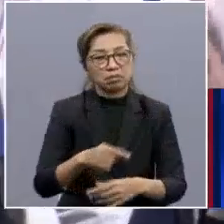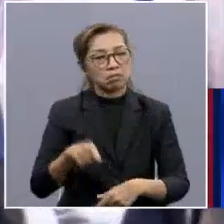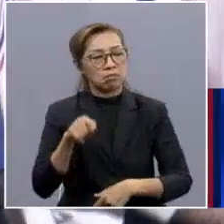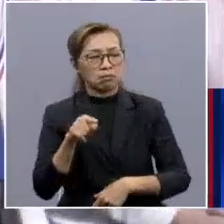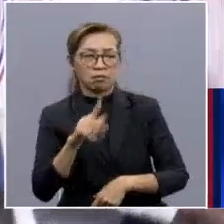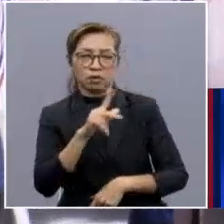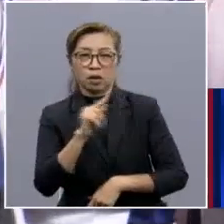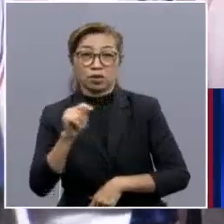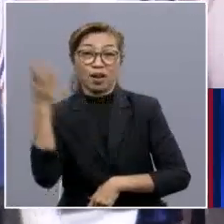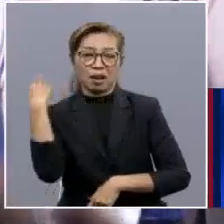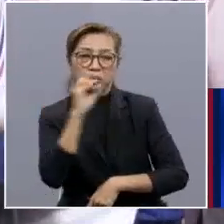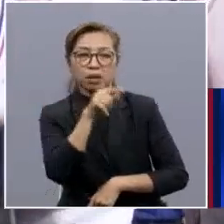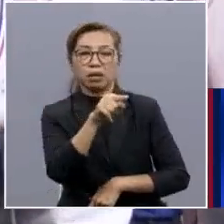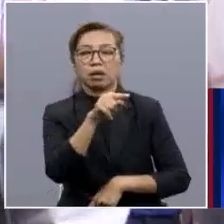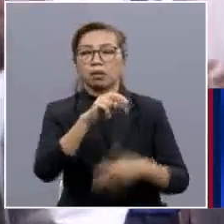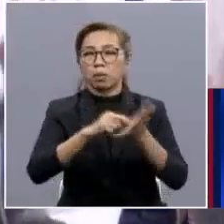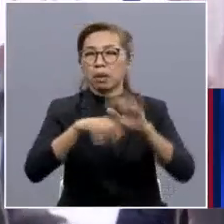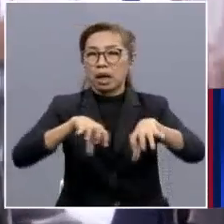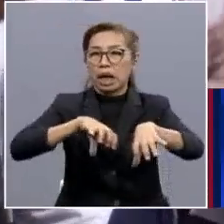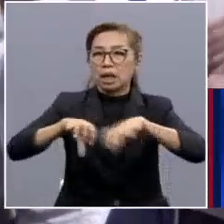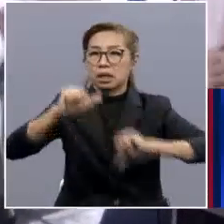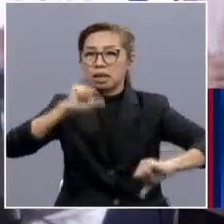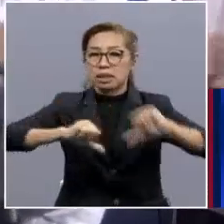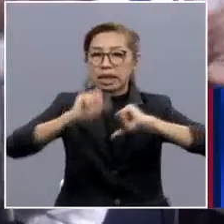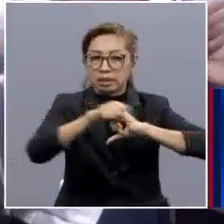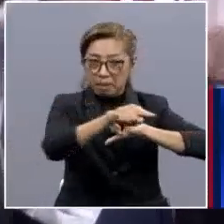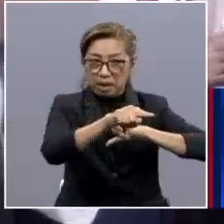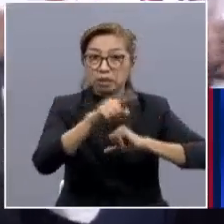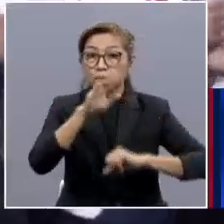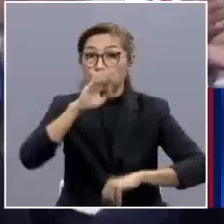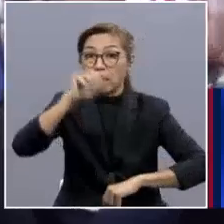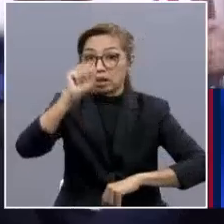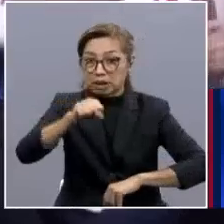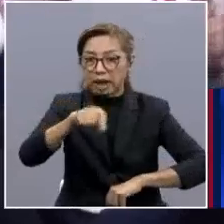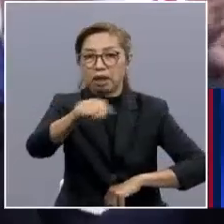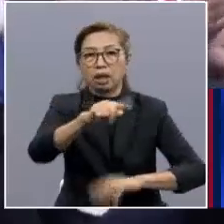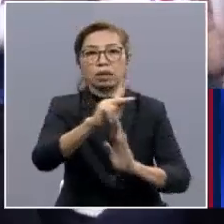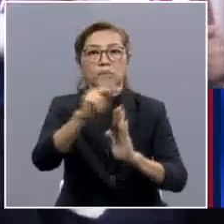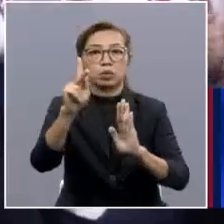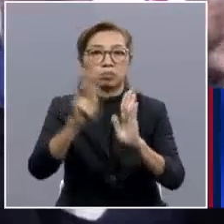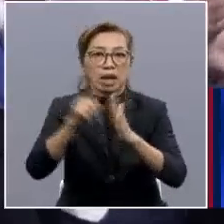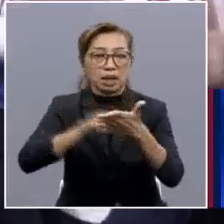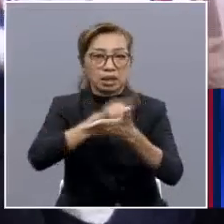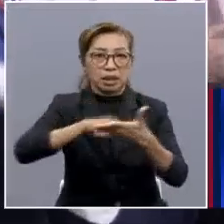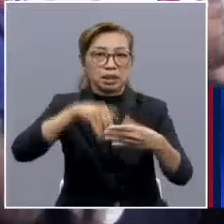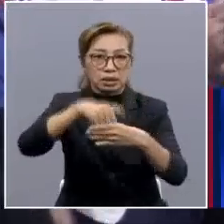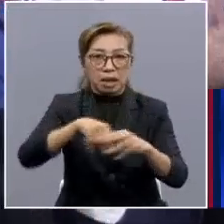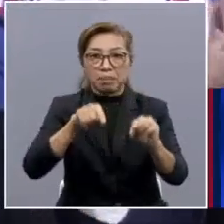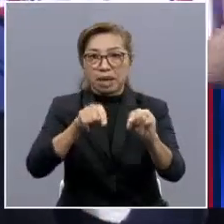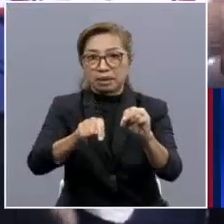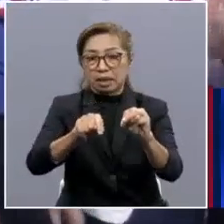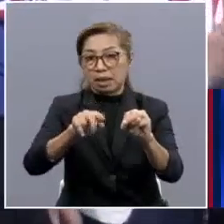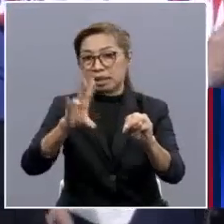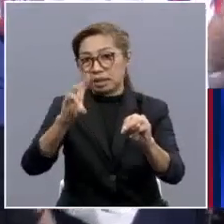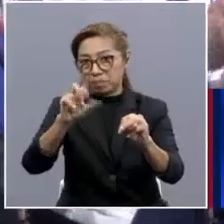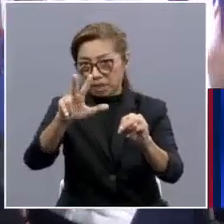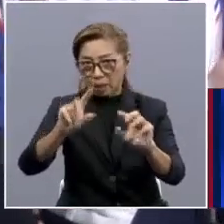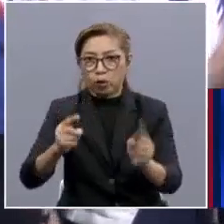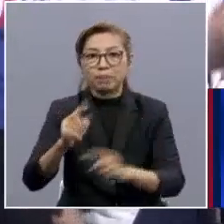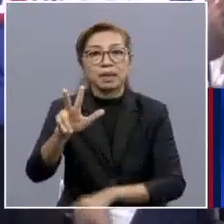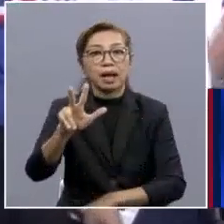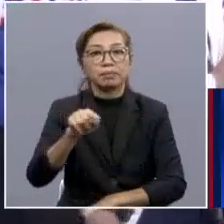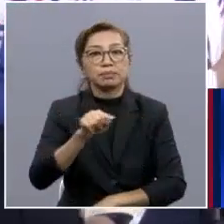ดมหรสพเนี่ยจะเข้าข่ายผิดพรบ.เลือกตั้งส.ส.มาตรา73วงเล็บ3นอกจากนี้ยังมีประเด็นที่อ้างว่าการจัดงาน